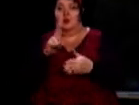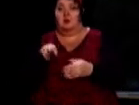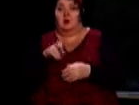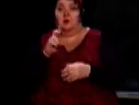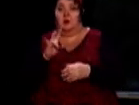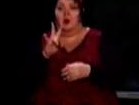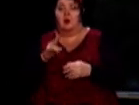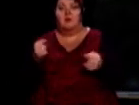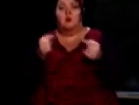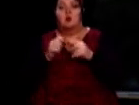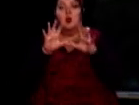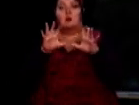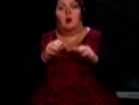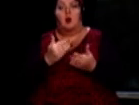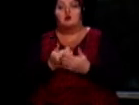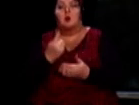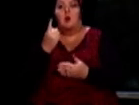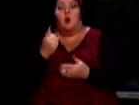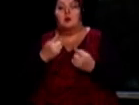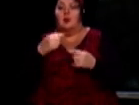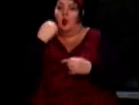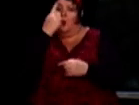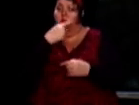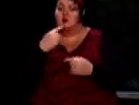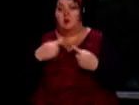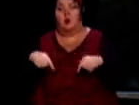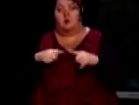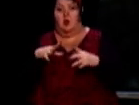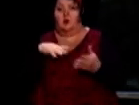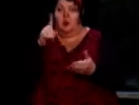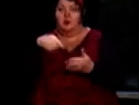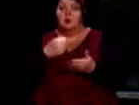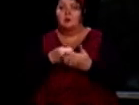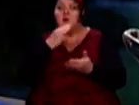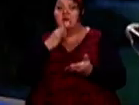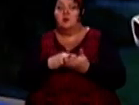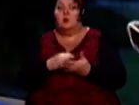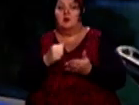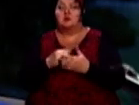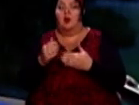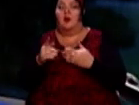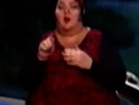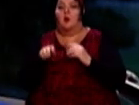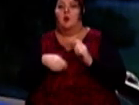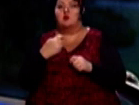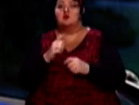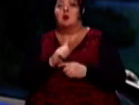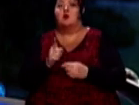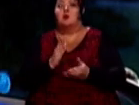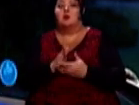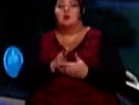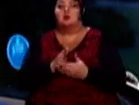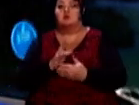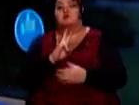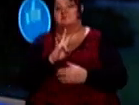ласка, відповідно до закону, хоча б одна особа чи організація була притягнута до відповідальності за порушення? Адже норми діють з 1 квітня.